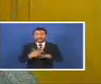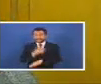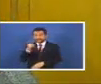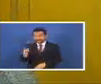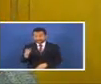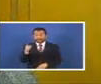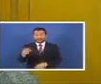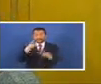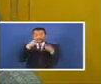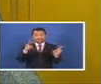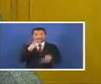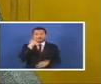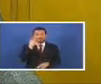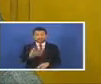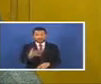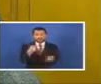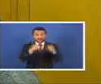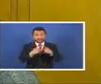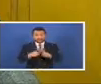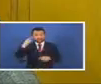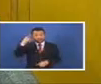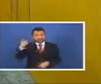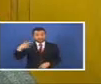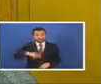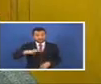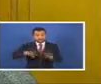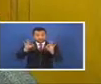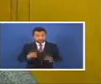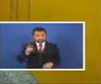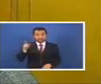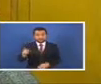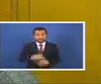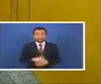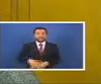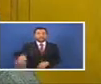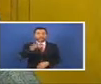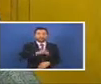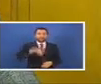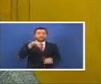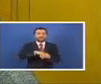gerçekten objektif verilerle düşünmesini istiyorlarsa, bütün